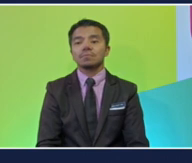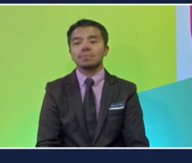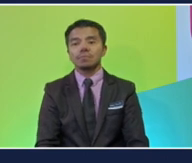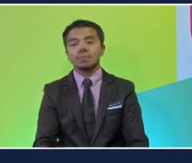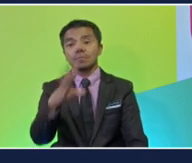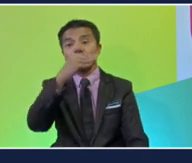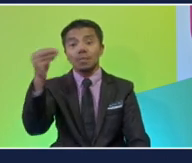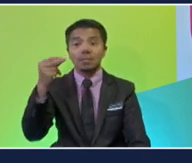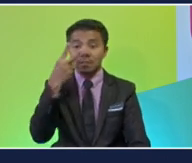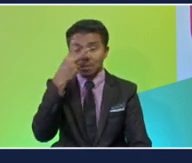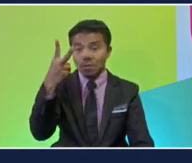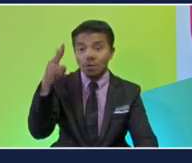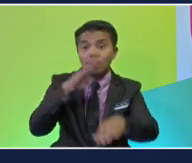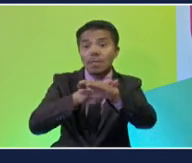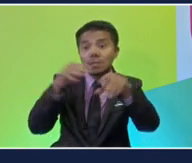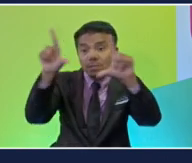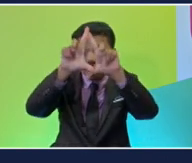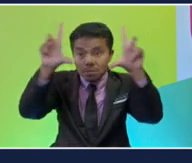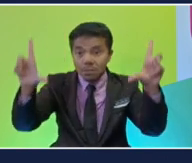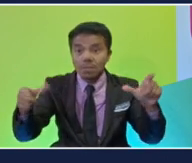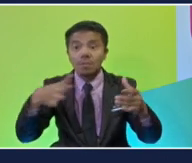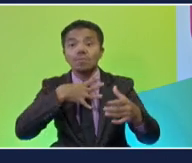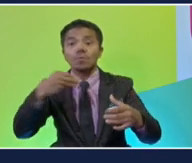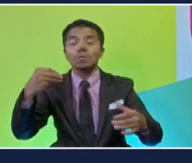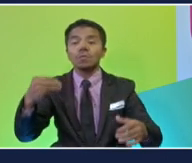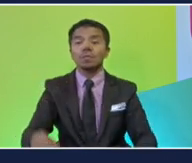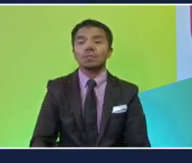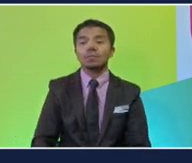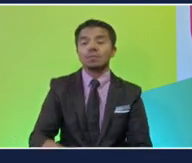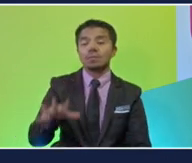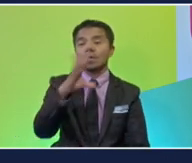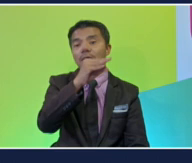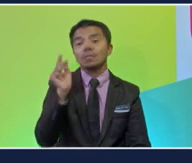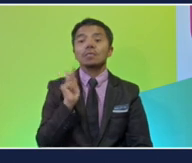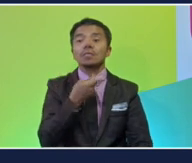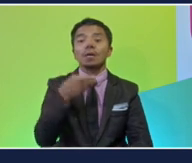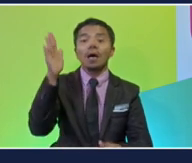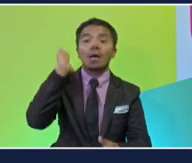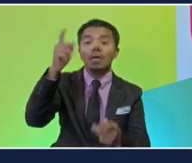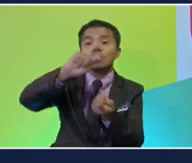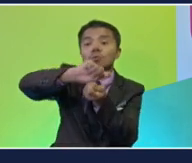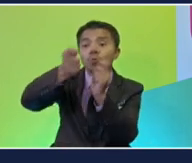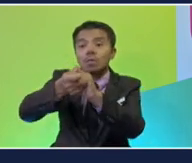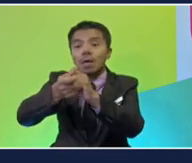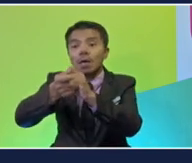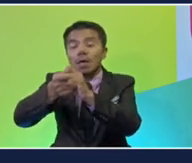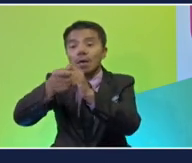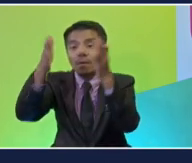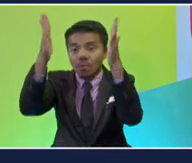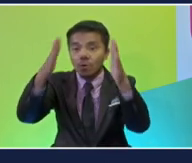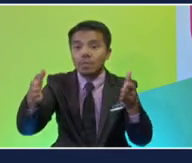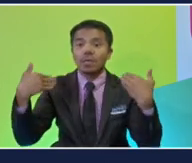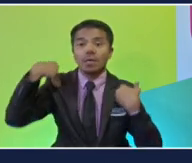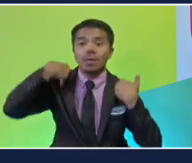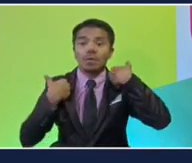ataupun screen dan kita akan pindahkan model Highway yaitu objek tadi ke kedudukan b